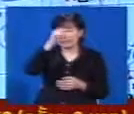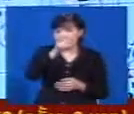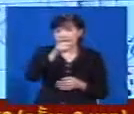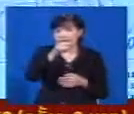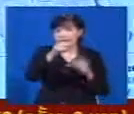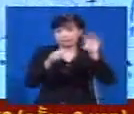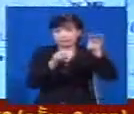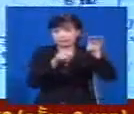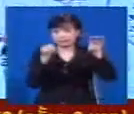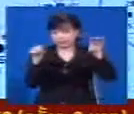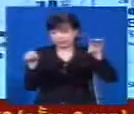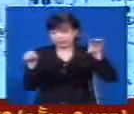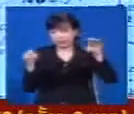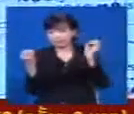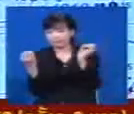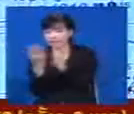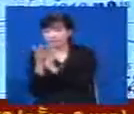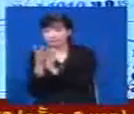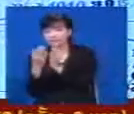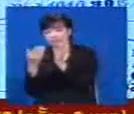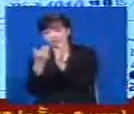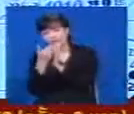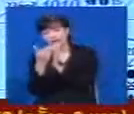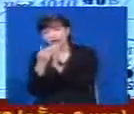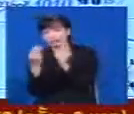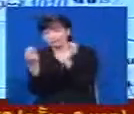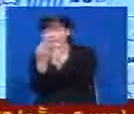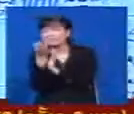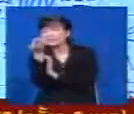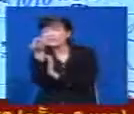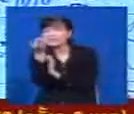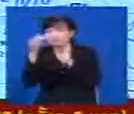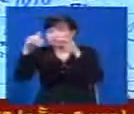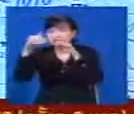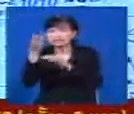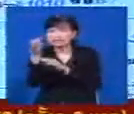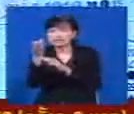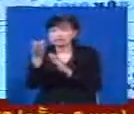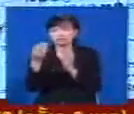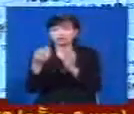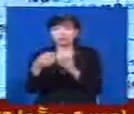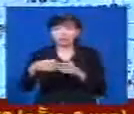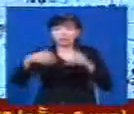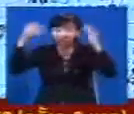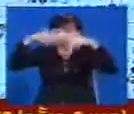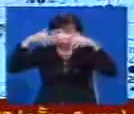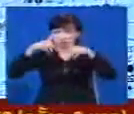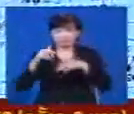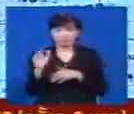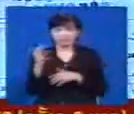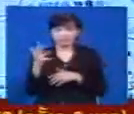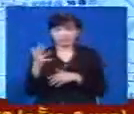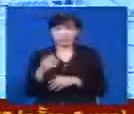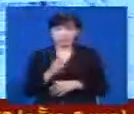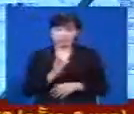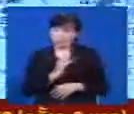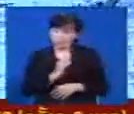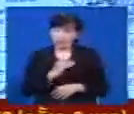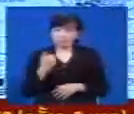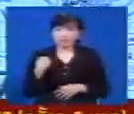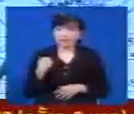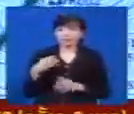างแถวระนอง ฝั่งตะวันออก เล็กๆน้อยๆที่มีฝนตกบ้างนะครับแต่ที่เป็นฝนตกหนักไม่มีแต่ตัวที่กลัวที่สุดก็คือชุดน